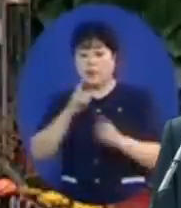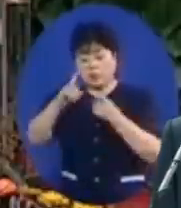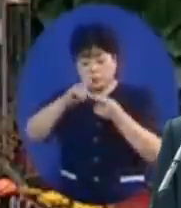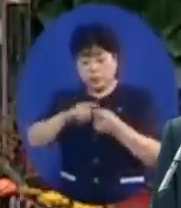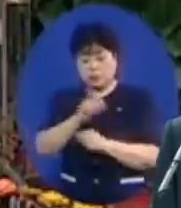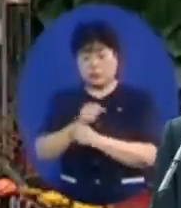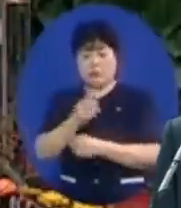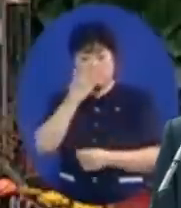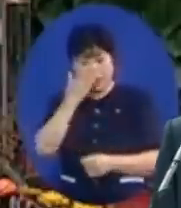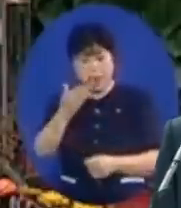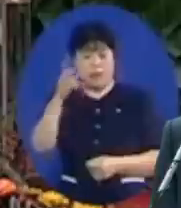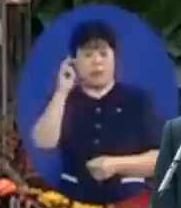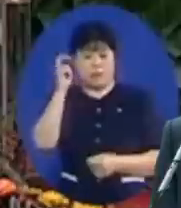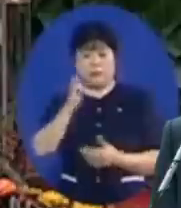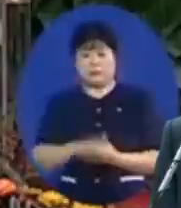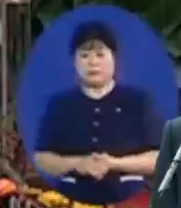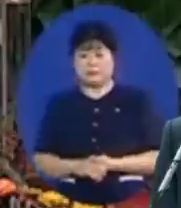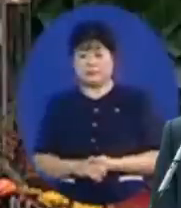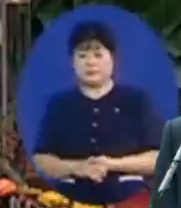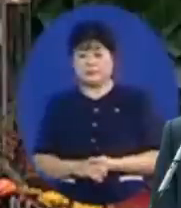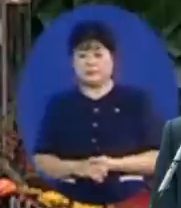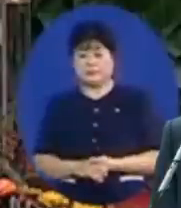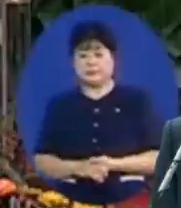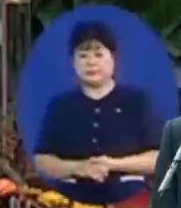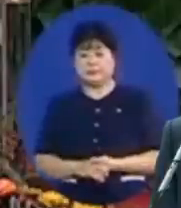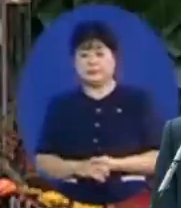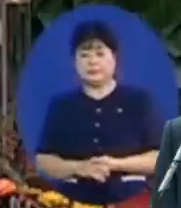말씀대로 용서받지 않겠습니까?